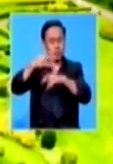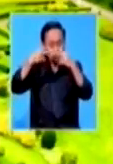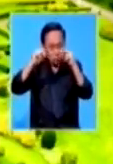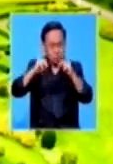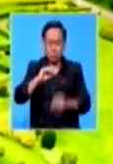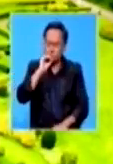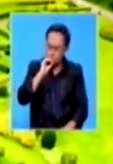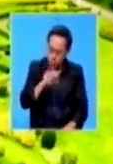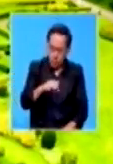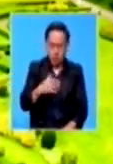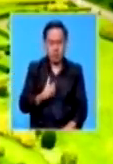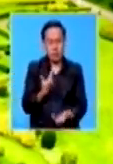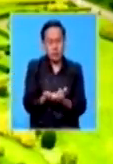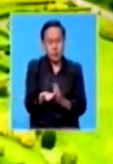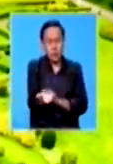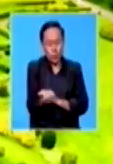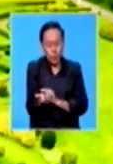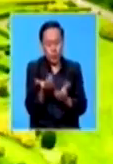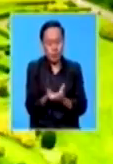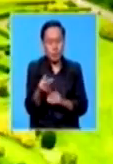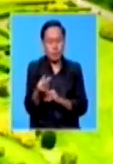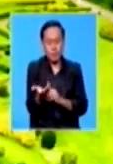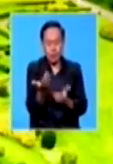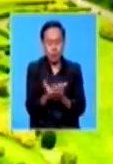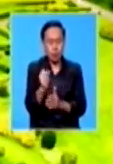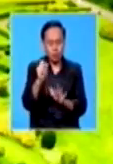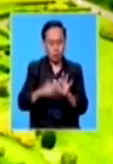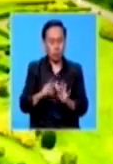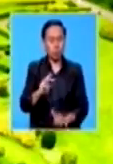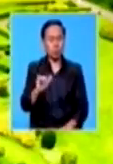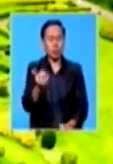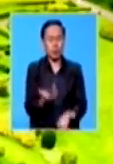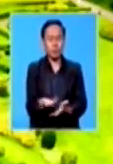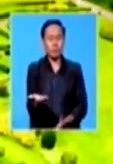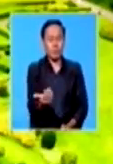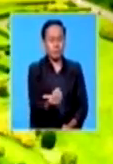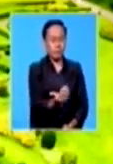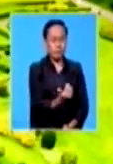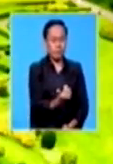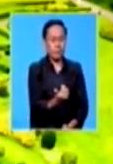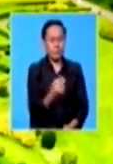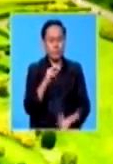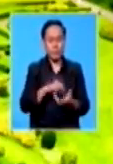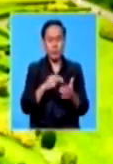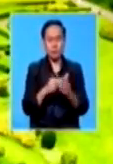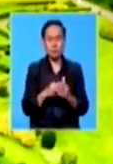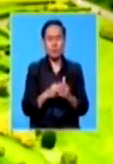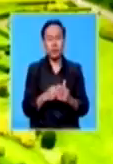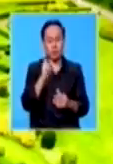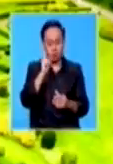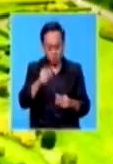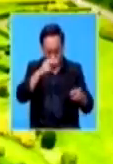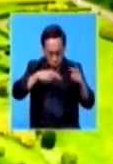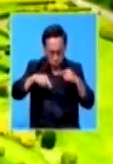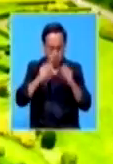จะเรียกอะไรเก็บสวยบ้างเรียกสินบนต่างๆเหล่านี้บ้างมันต้องมีการพิจารณาทั้